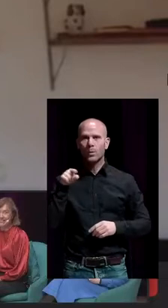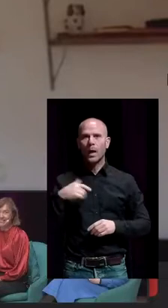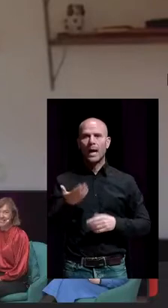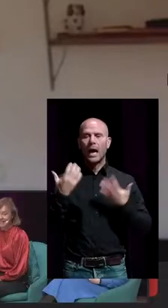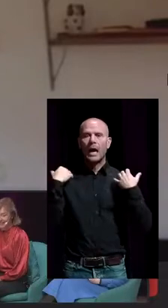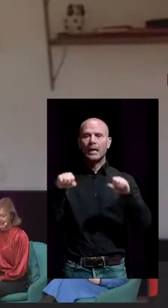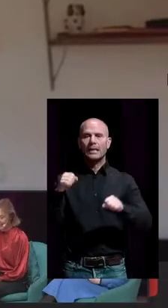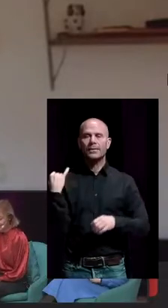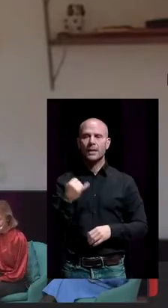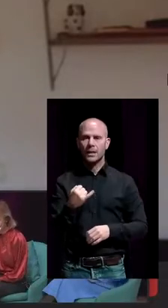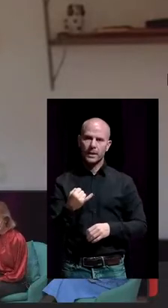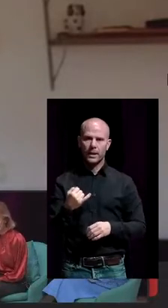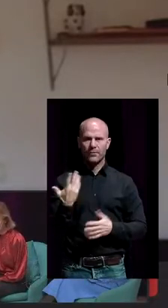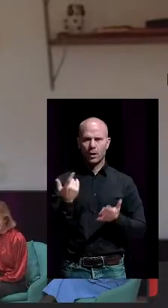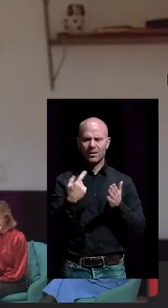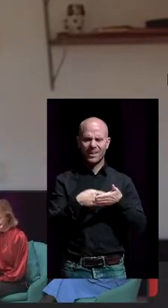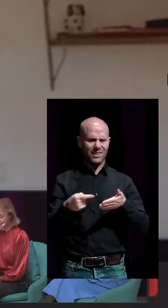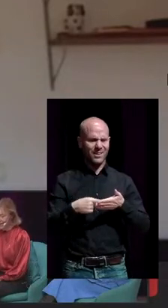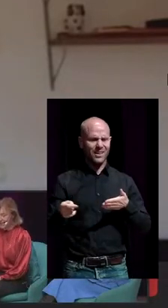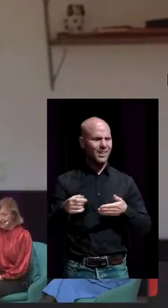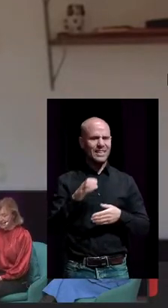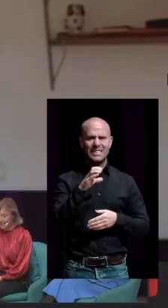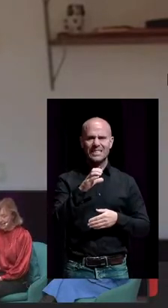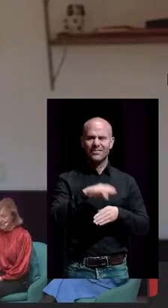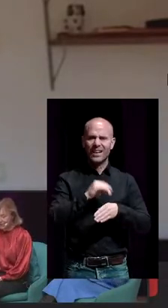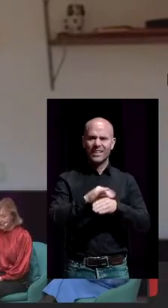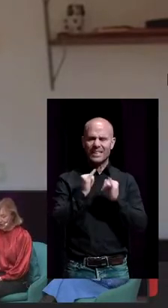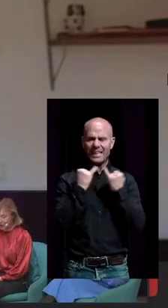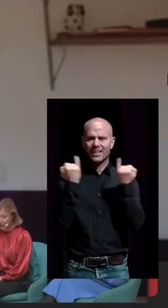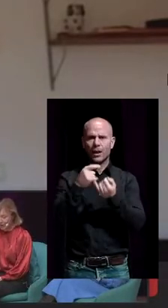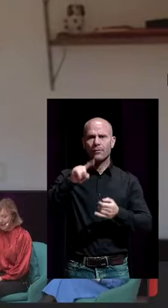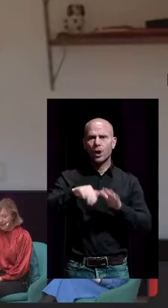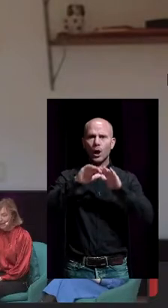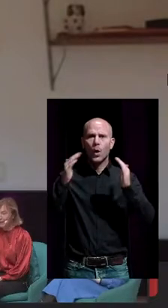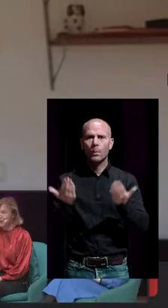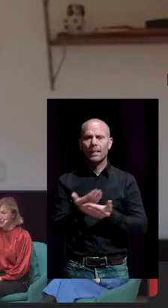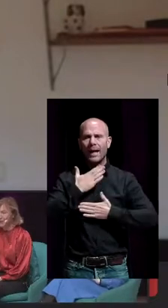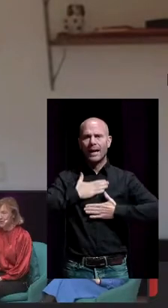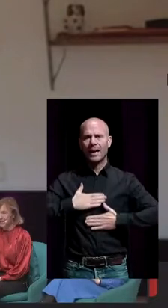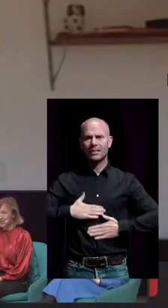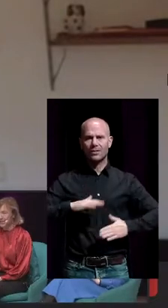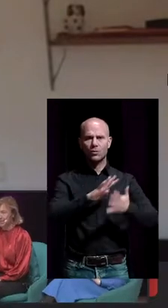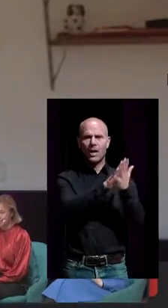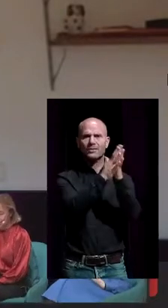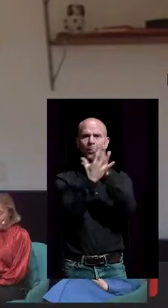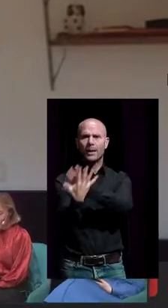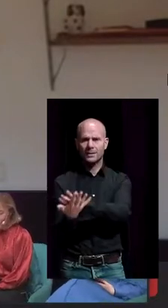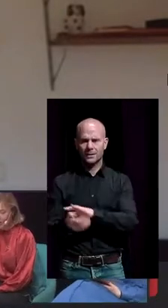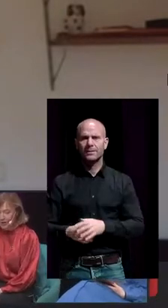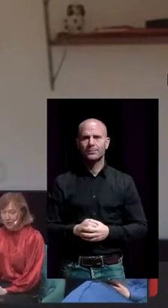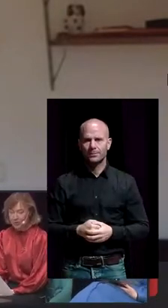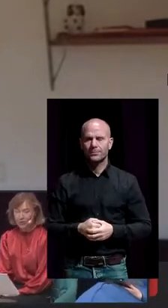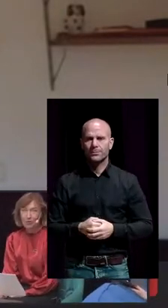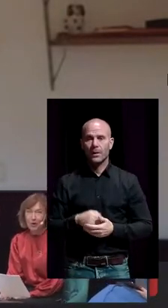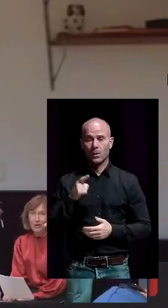i det som heter SITE, Sveriges Institute for Global Health Transformation. Och du